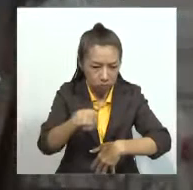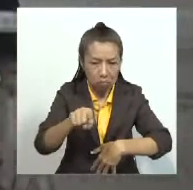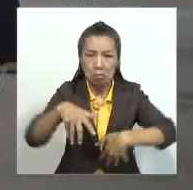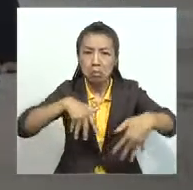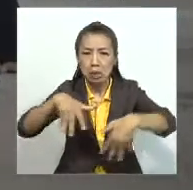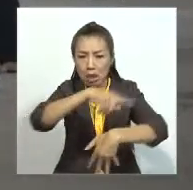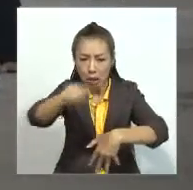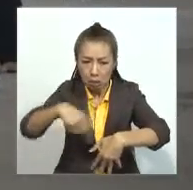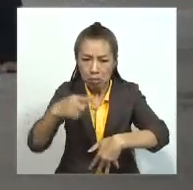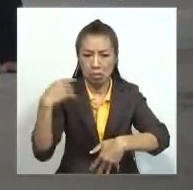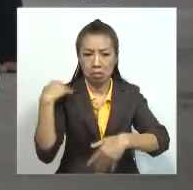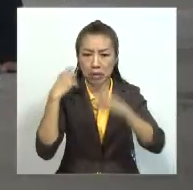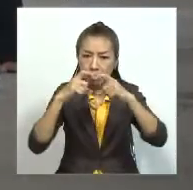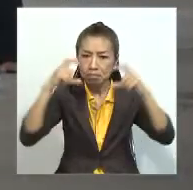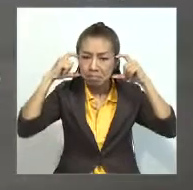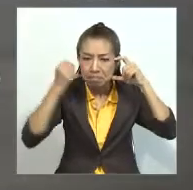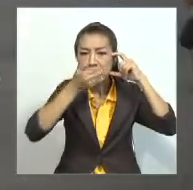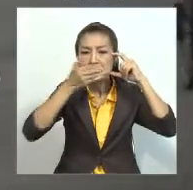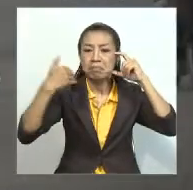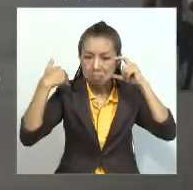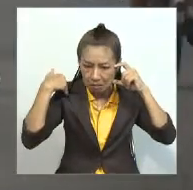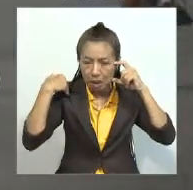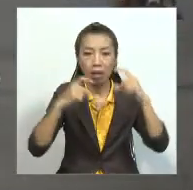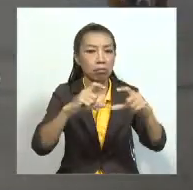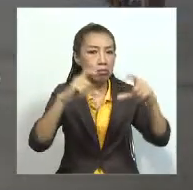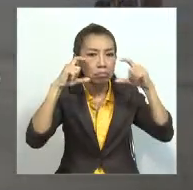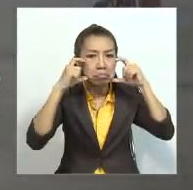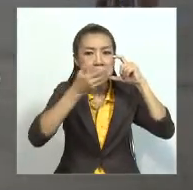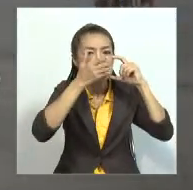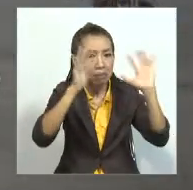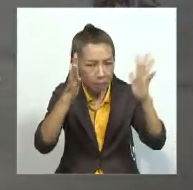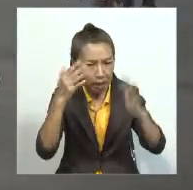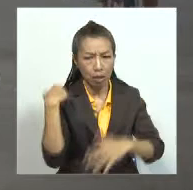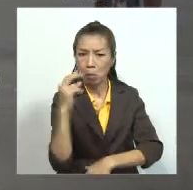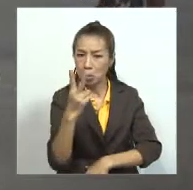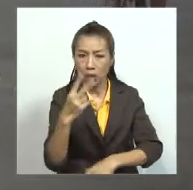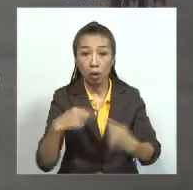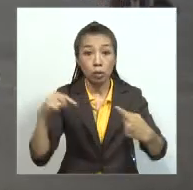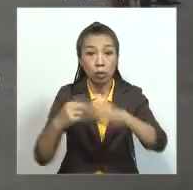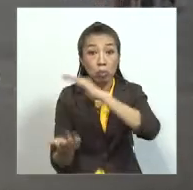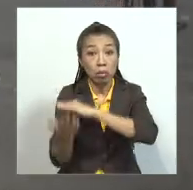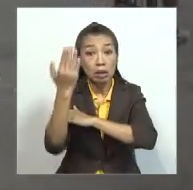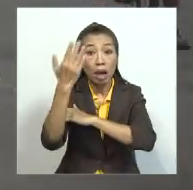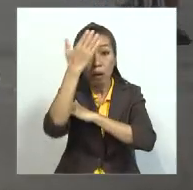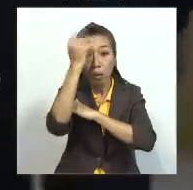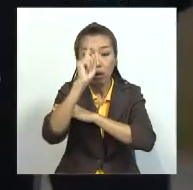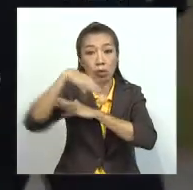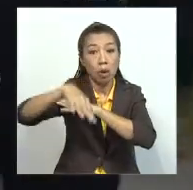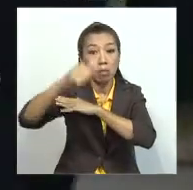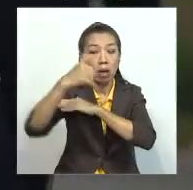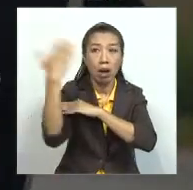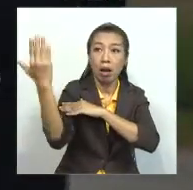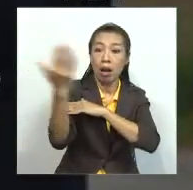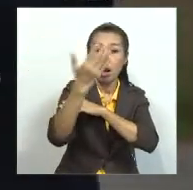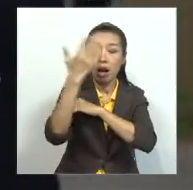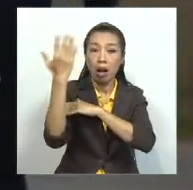นมีทั้งการสวมใส่หน้ากากอนามัยแล้วก็ไม่ได้สวมใส่หน้ากากอนามัยนะคะเพราะว่าเมื่อช่วงเช้านี้อากาศภายในเมืองนั้นค่อนข้